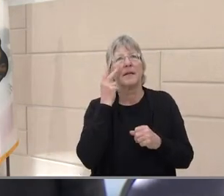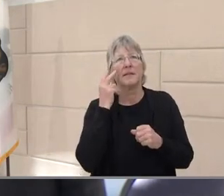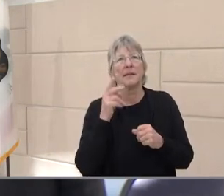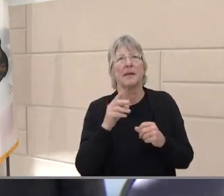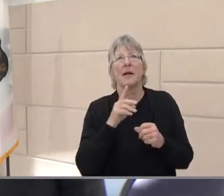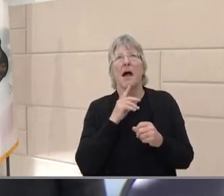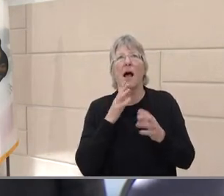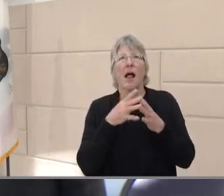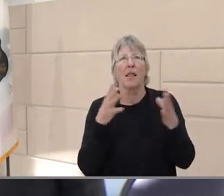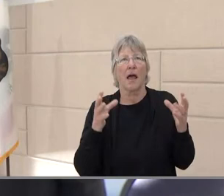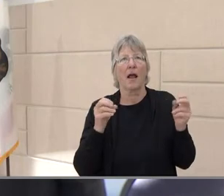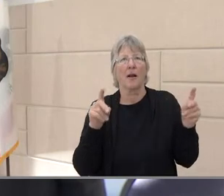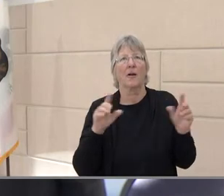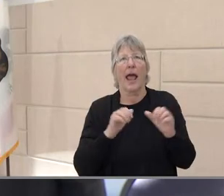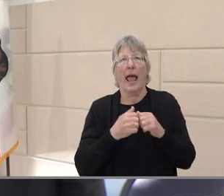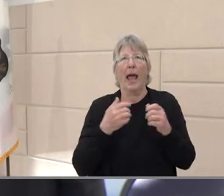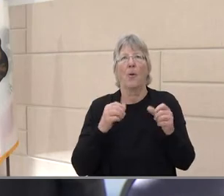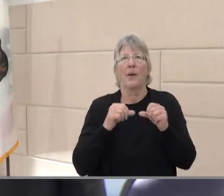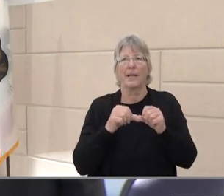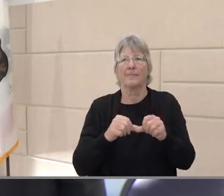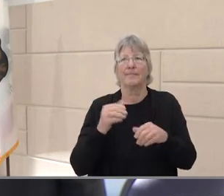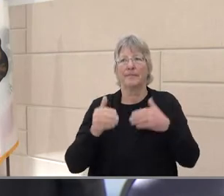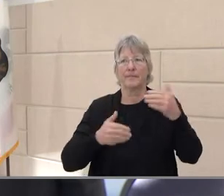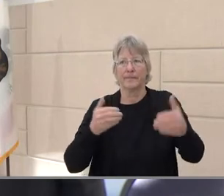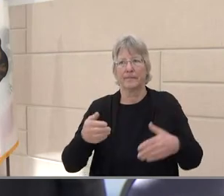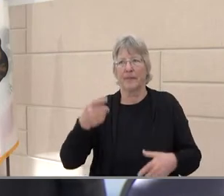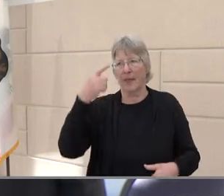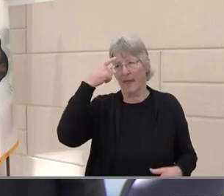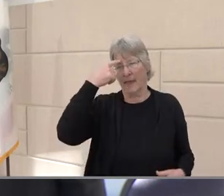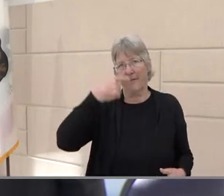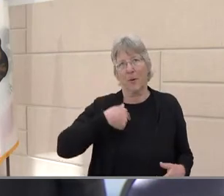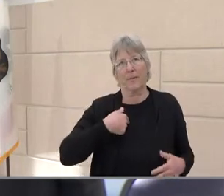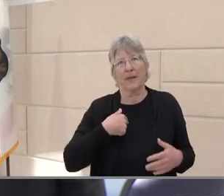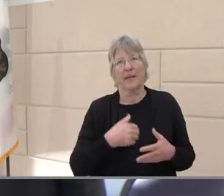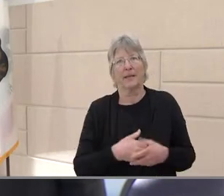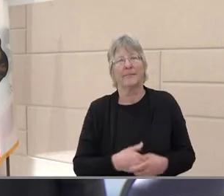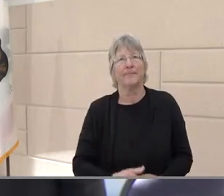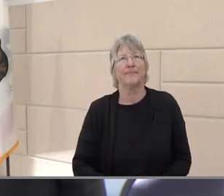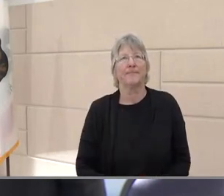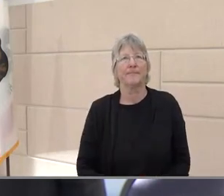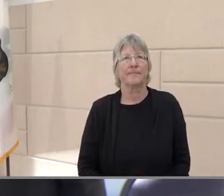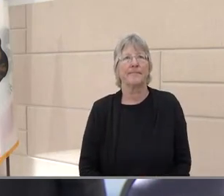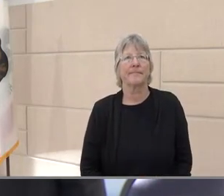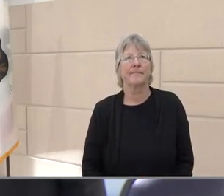ហើយគាត់ឃើញថានេះគឺជាឱកាសសម្រាប់ដែលយើងអាចធ្វើបន្តទៅមុខបាន